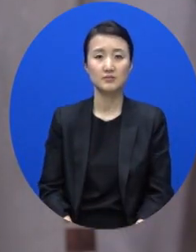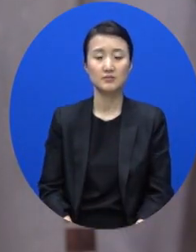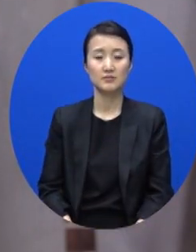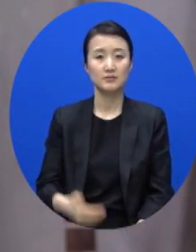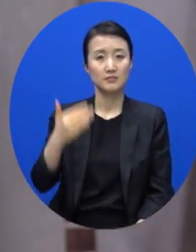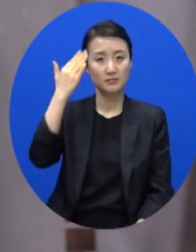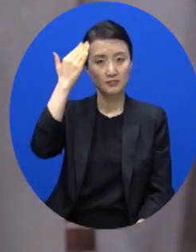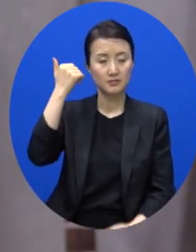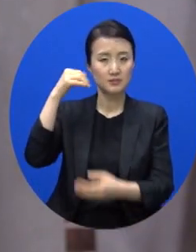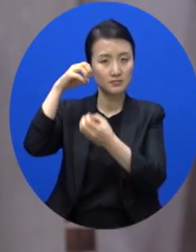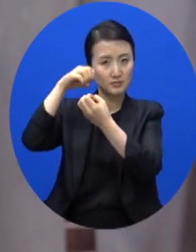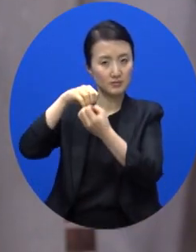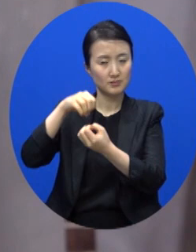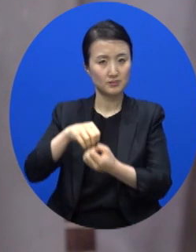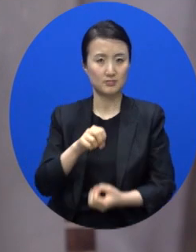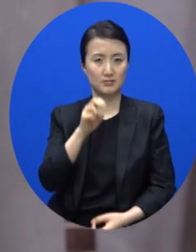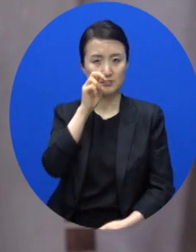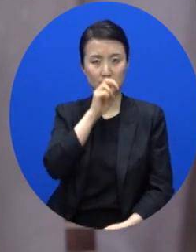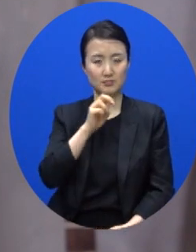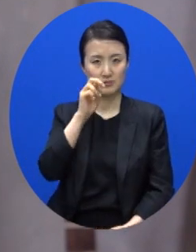음악을 얘기하면